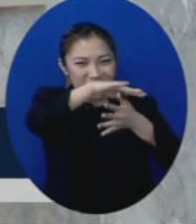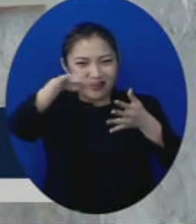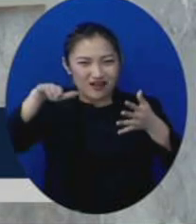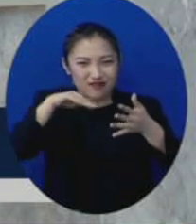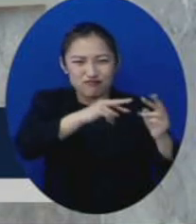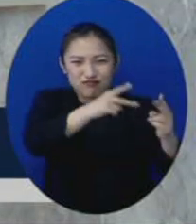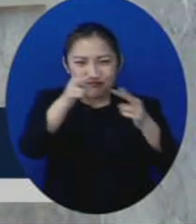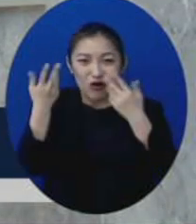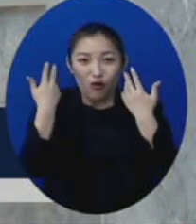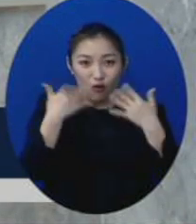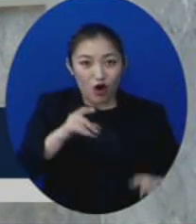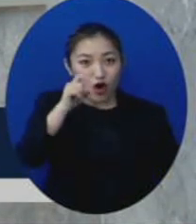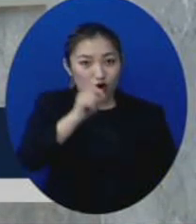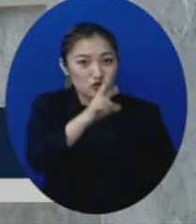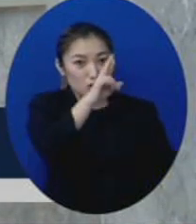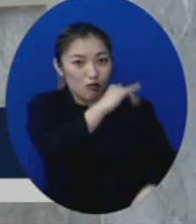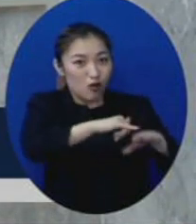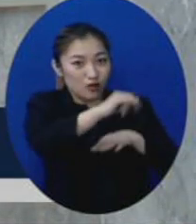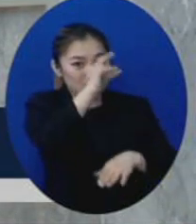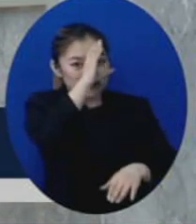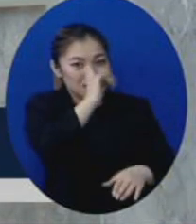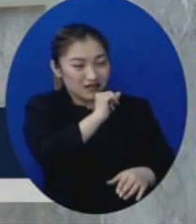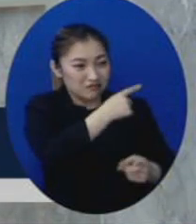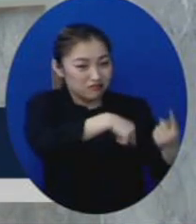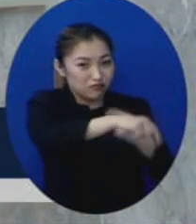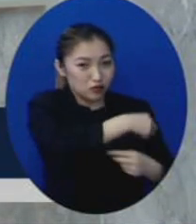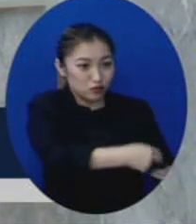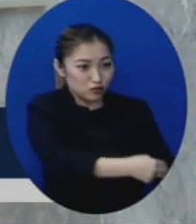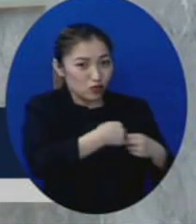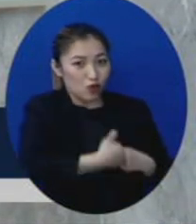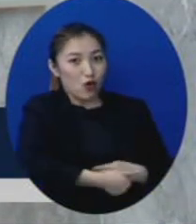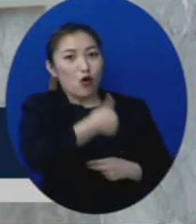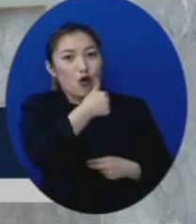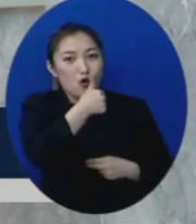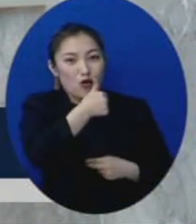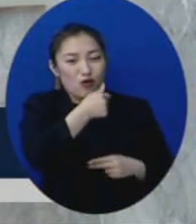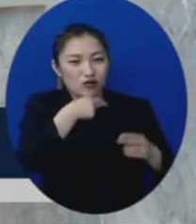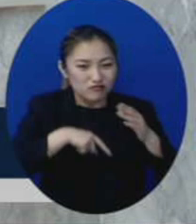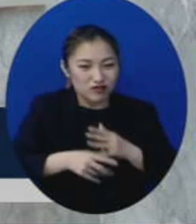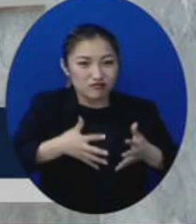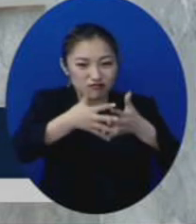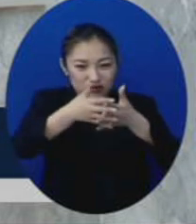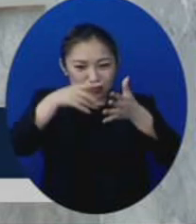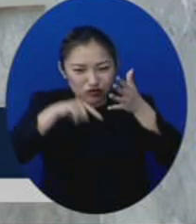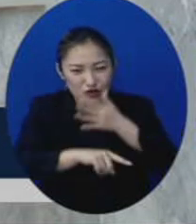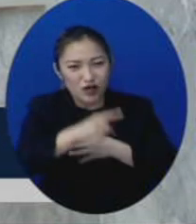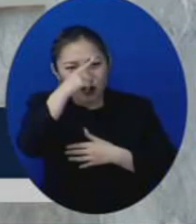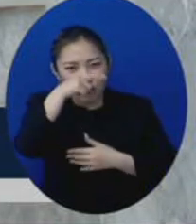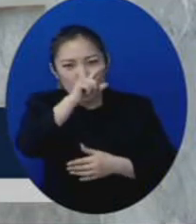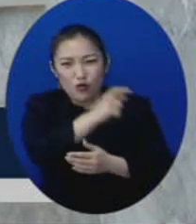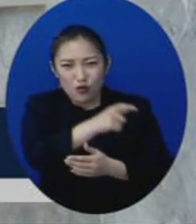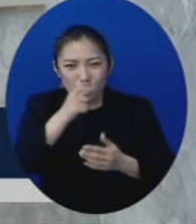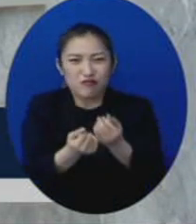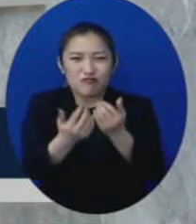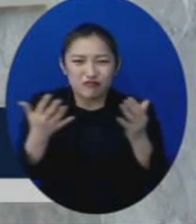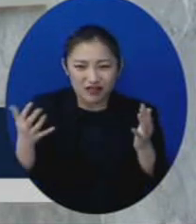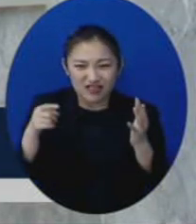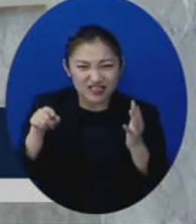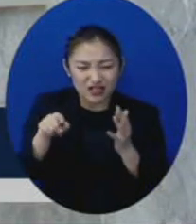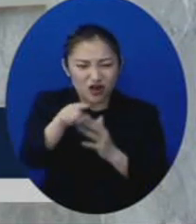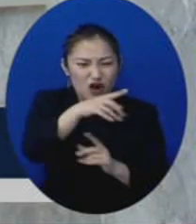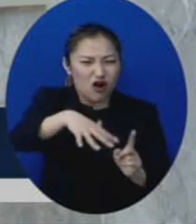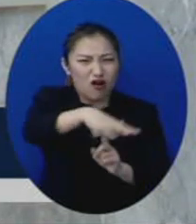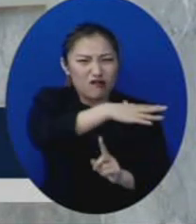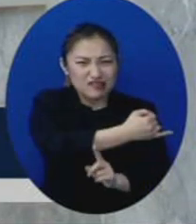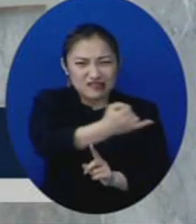тусламжтайгаар энэ цэвэр усны шумаа засаж улмаар тэнд дэмжлүүлж байгаа хүмүүстээ бид бүхэн эрүүл ахуйн шаардлага